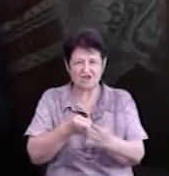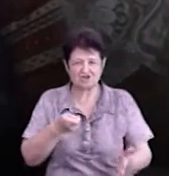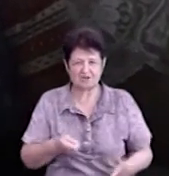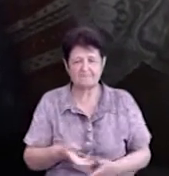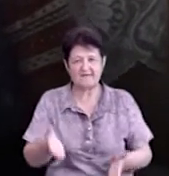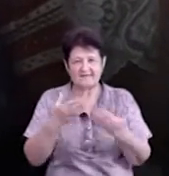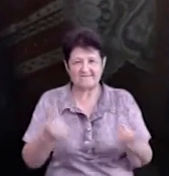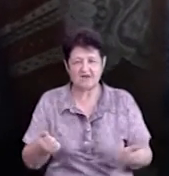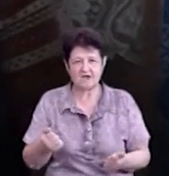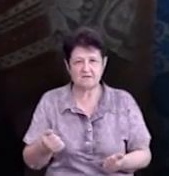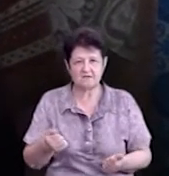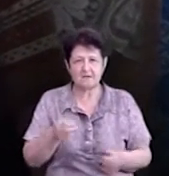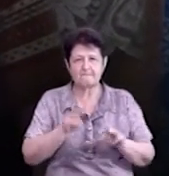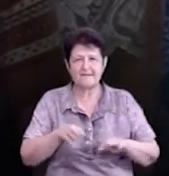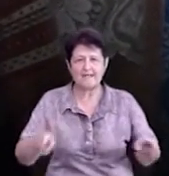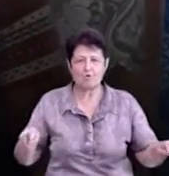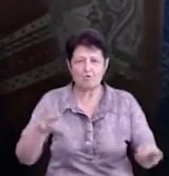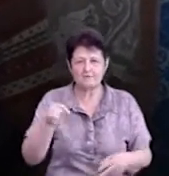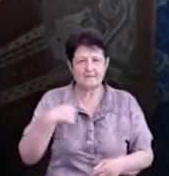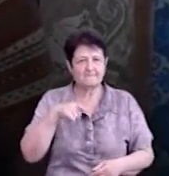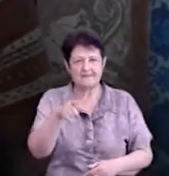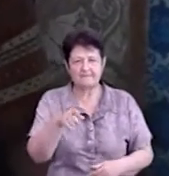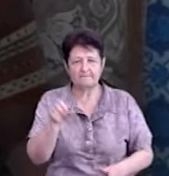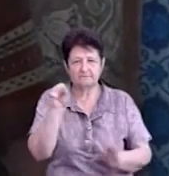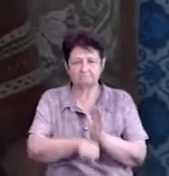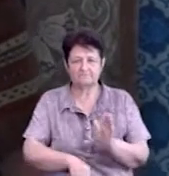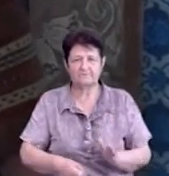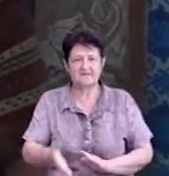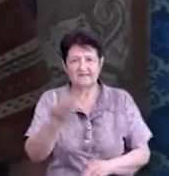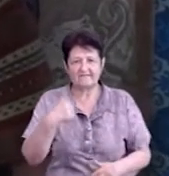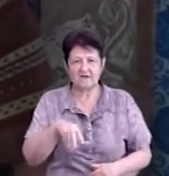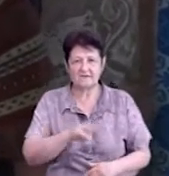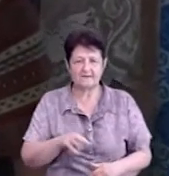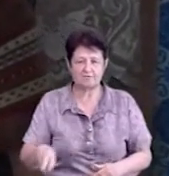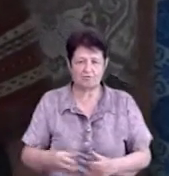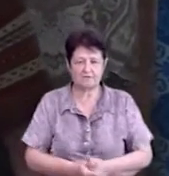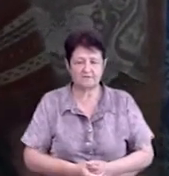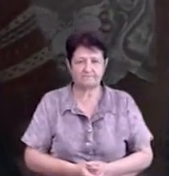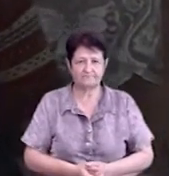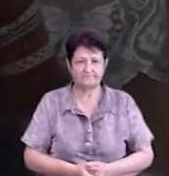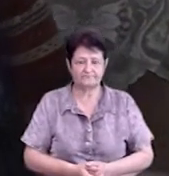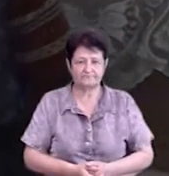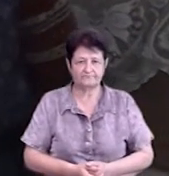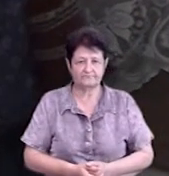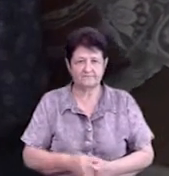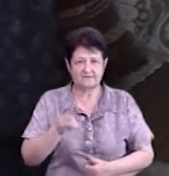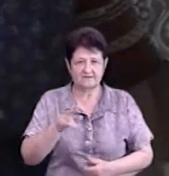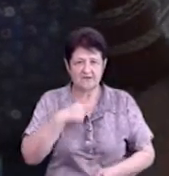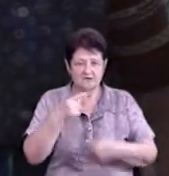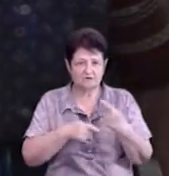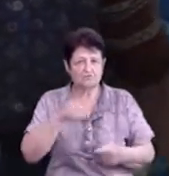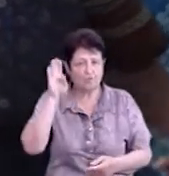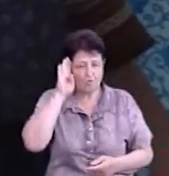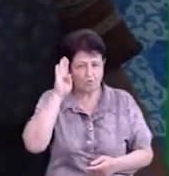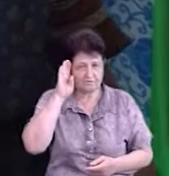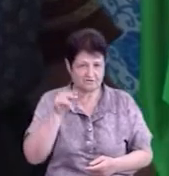заріжемо, давай мільйони. Ми тебе заріжемо, давай мільйони. Я кажу, хлопчики, до